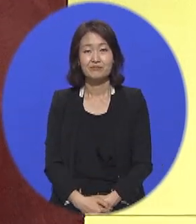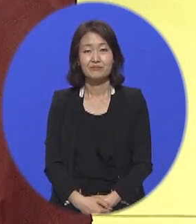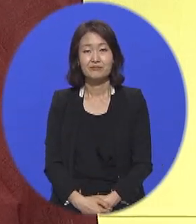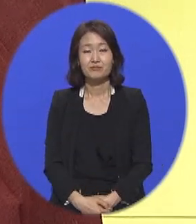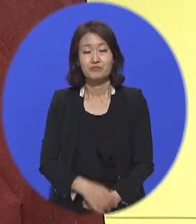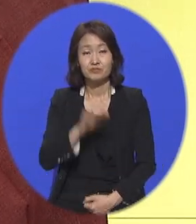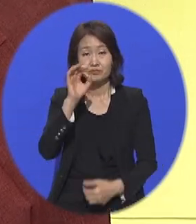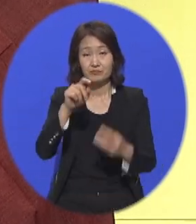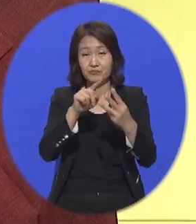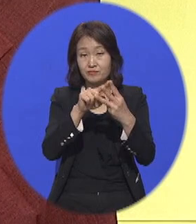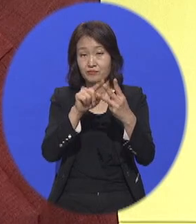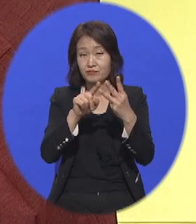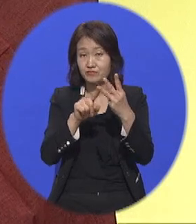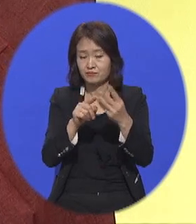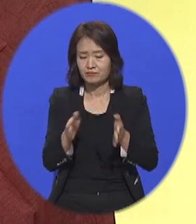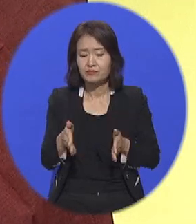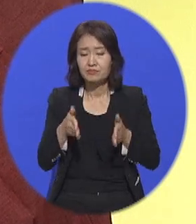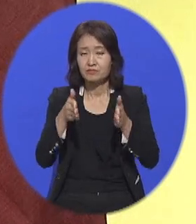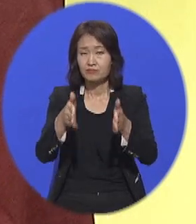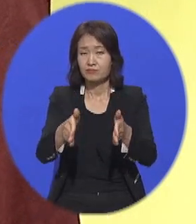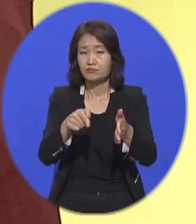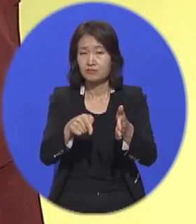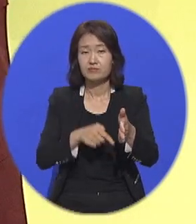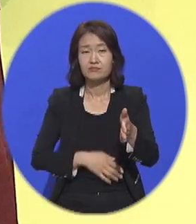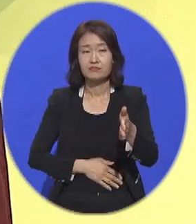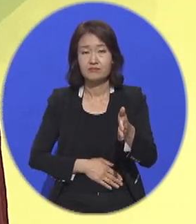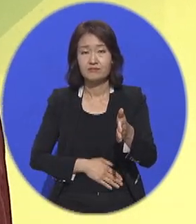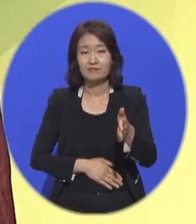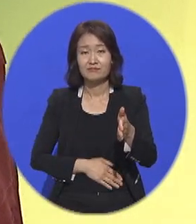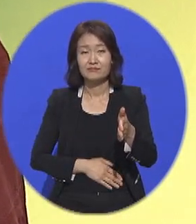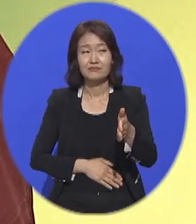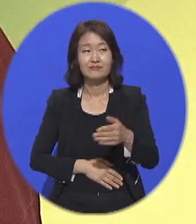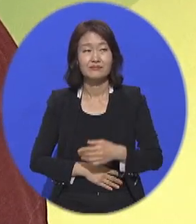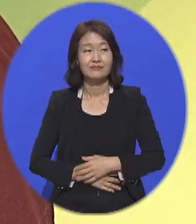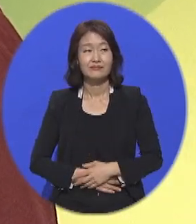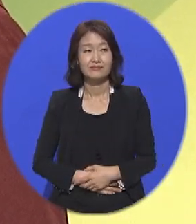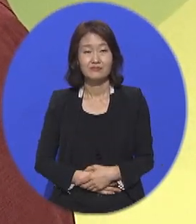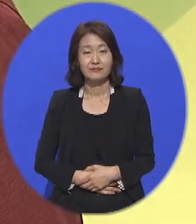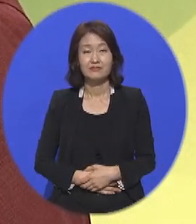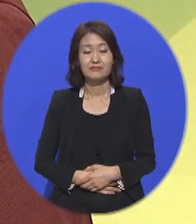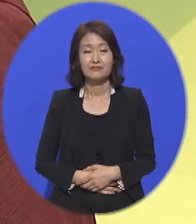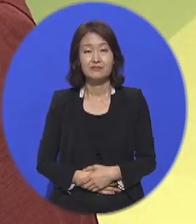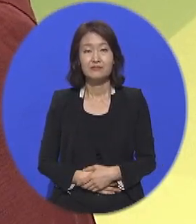이 세 가지 길이 있습니다. 요 교는 이제